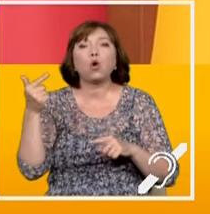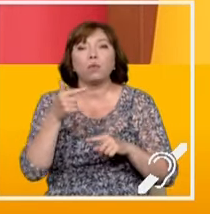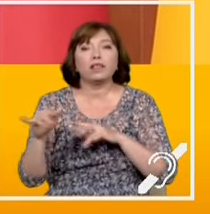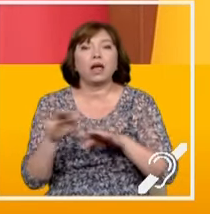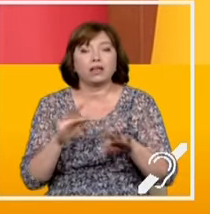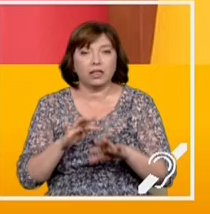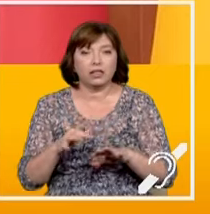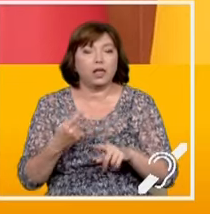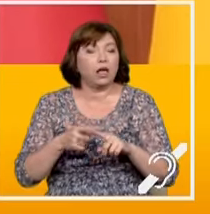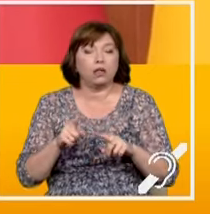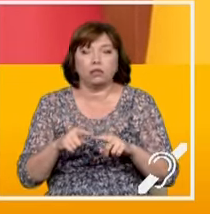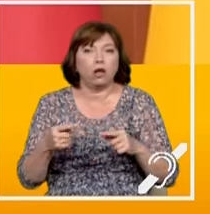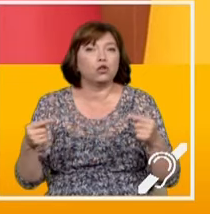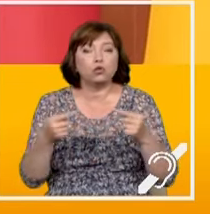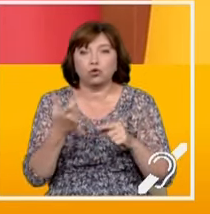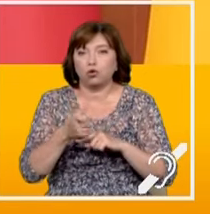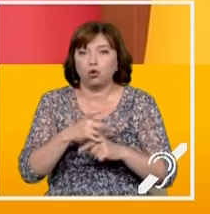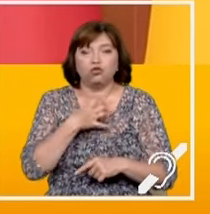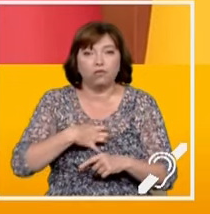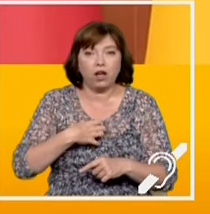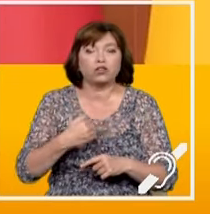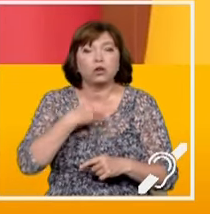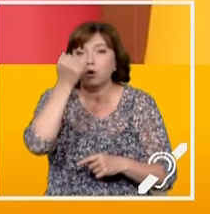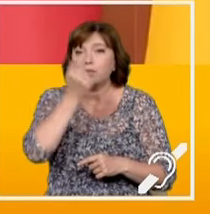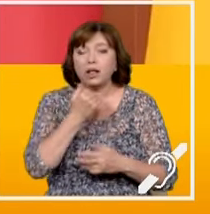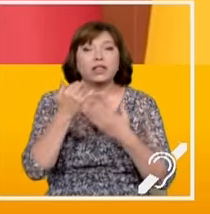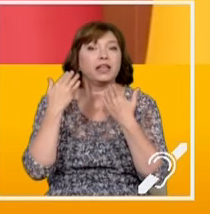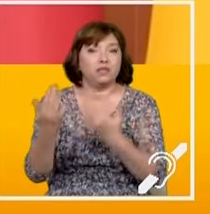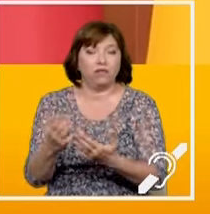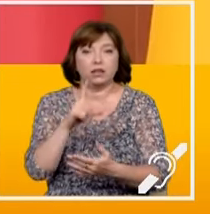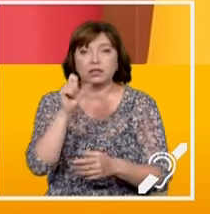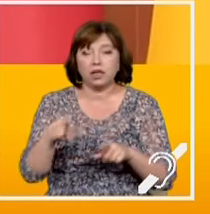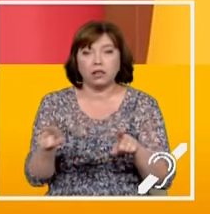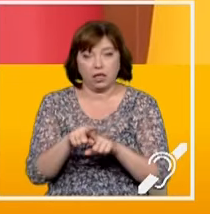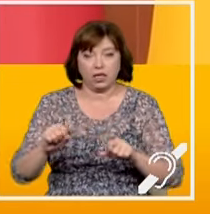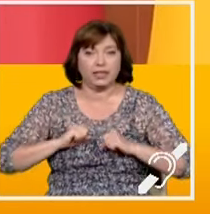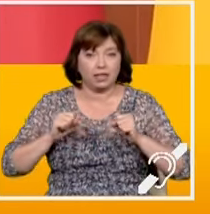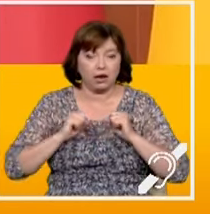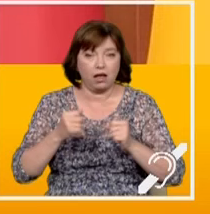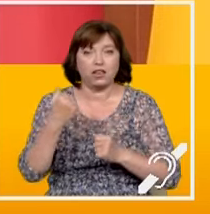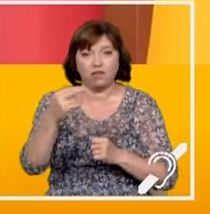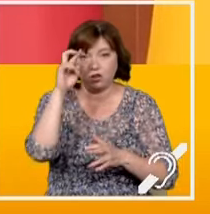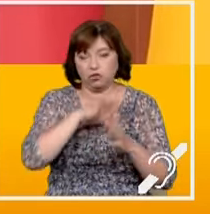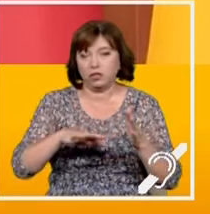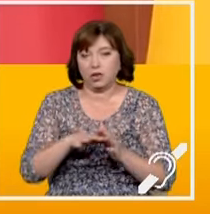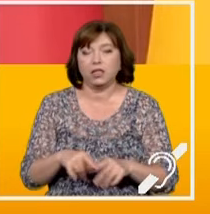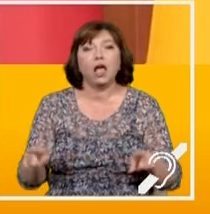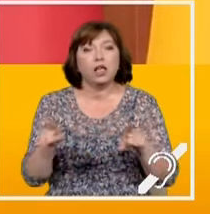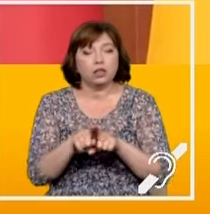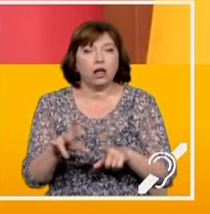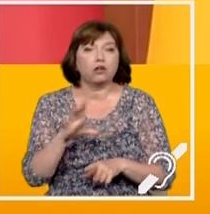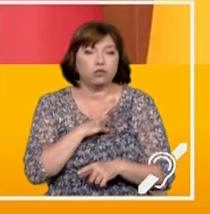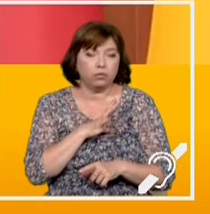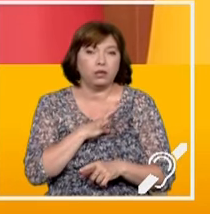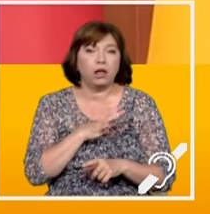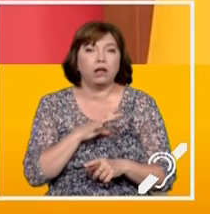este incontestabil de important și doresc să vă mulțumesc personal pentru acest efort al țării dumneavoastră. Concomitent a fost vorba